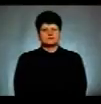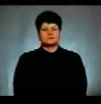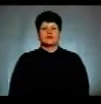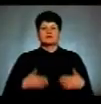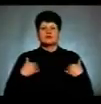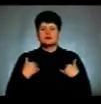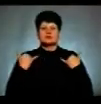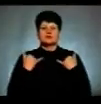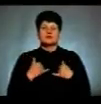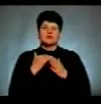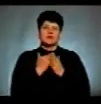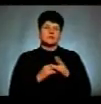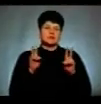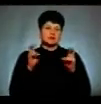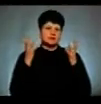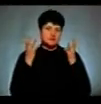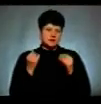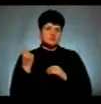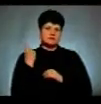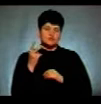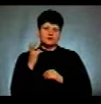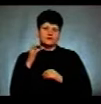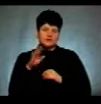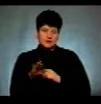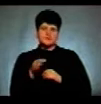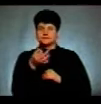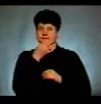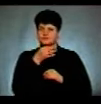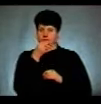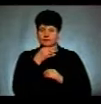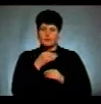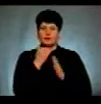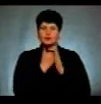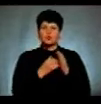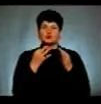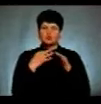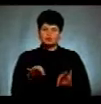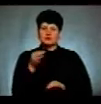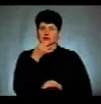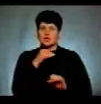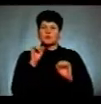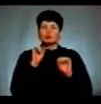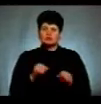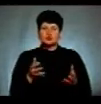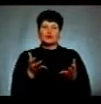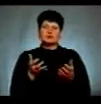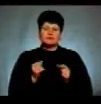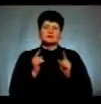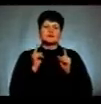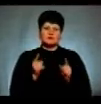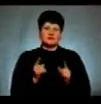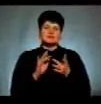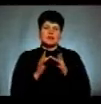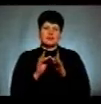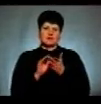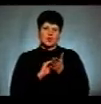Вітаю вас в ефірі. Програма «Тема дня». З 1 квітня препарати за програмою «Доступні ліки» можна отримати виключно за електронним